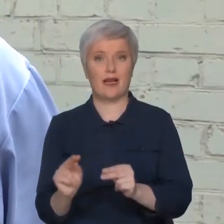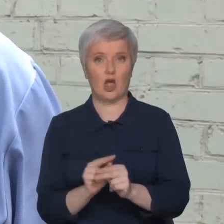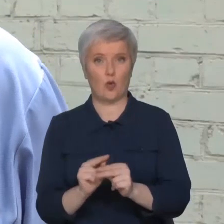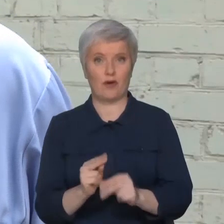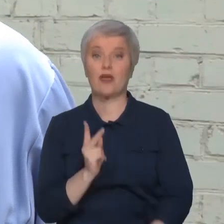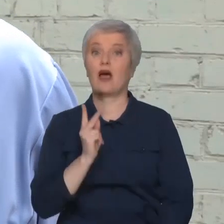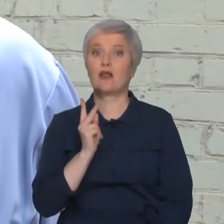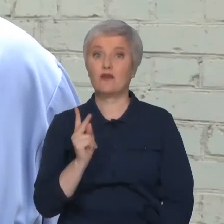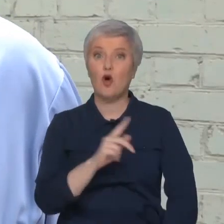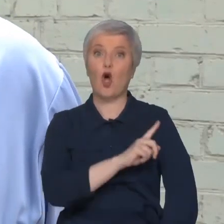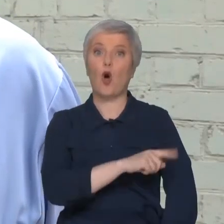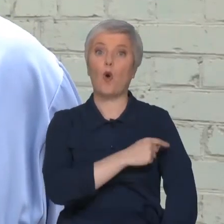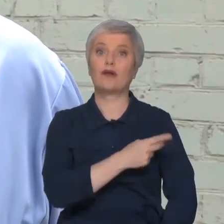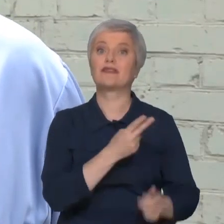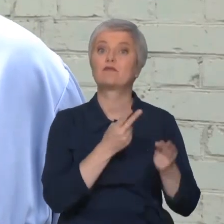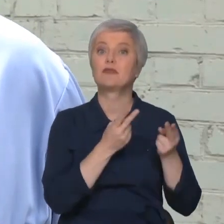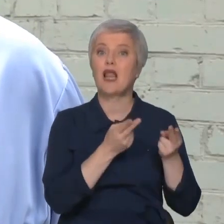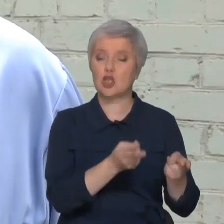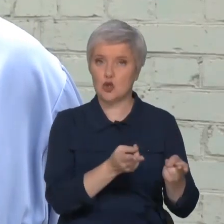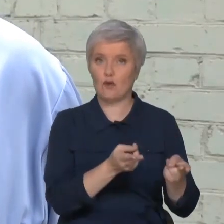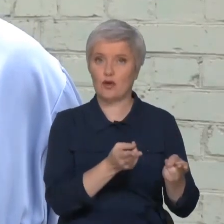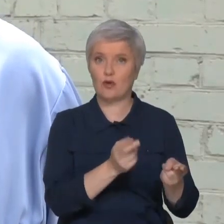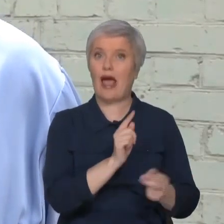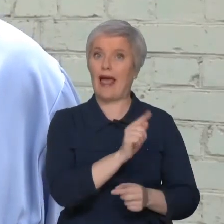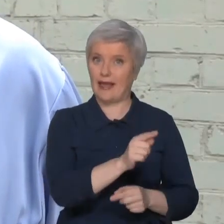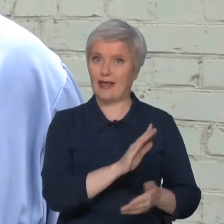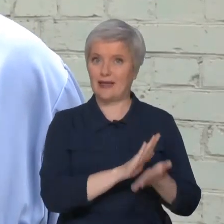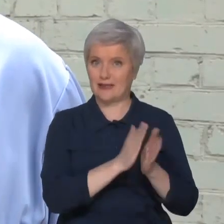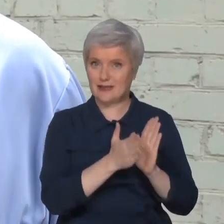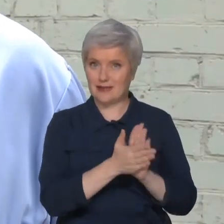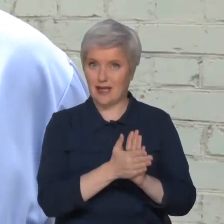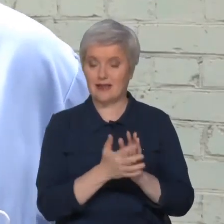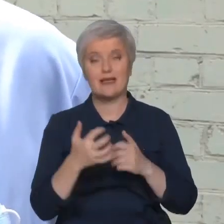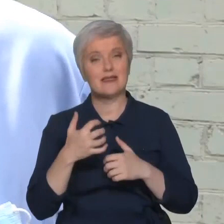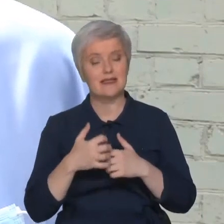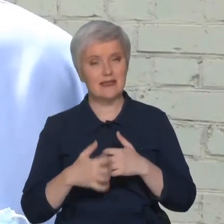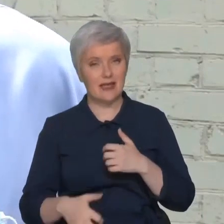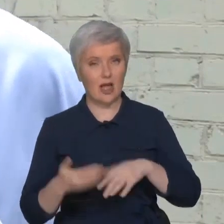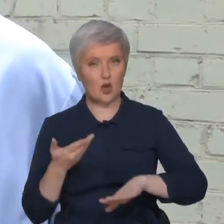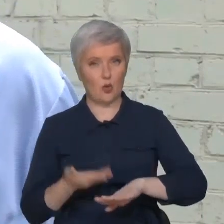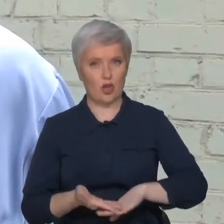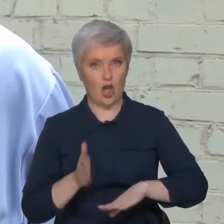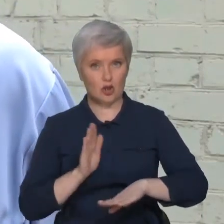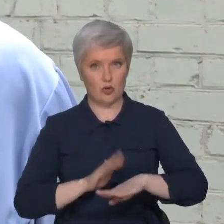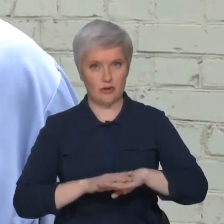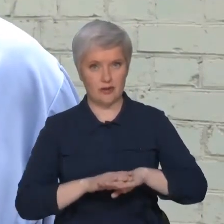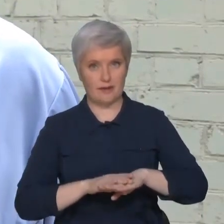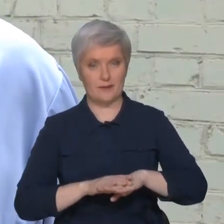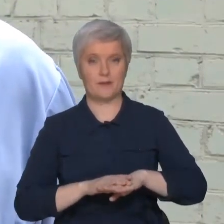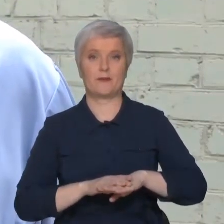пацієнта госпіталізовано. Їхній стан середньої ступені тяжкості,